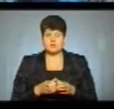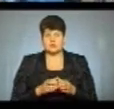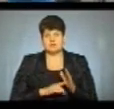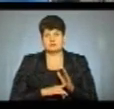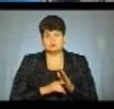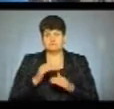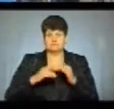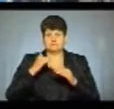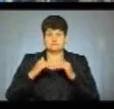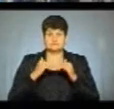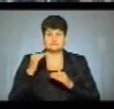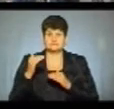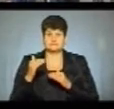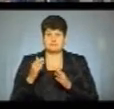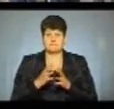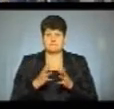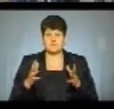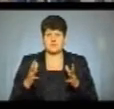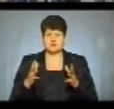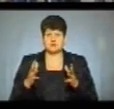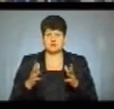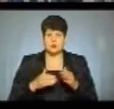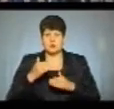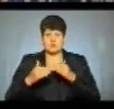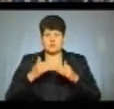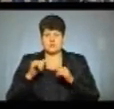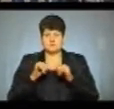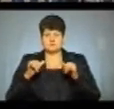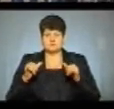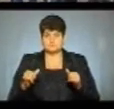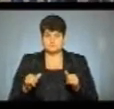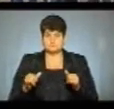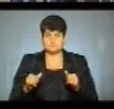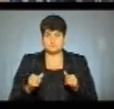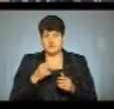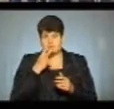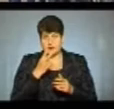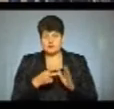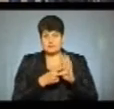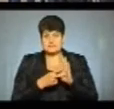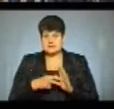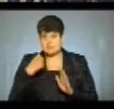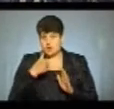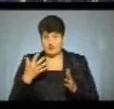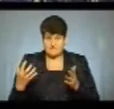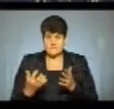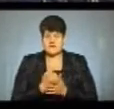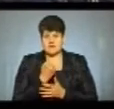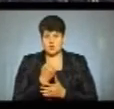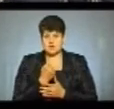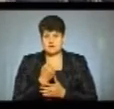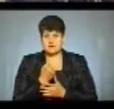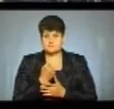пішли. Більшими, так скажімо, кроками, і бачимо, за 7 років вдалося